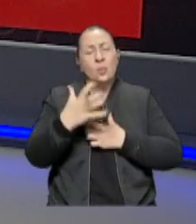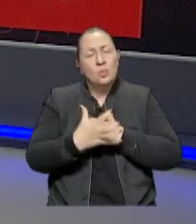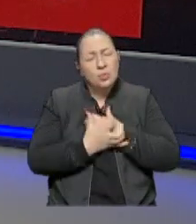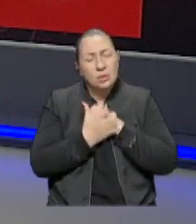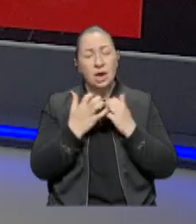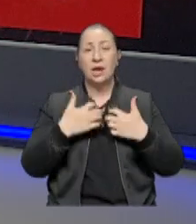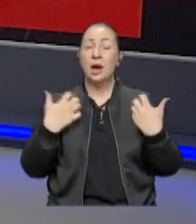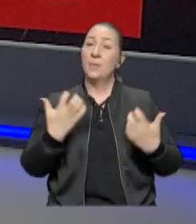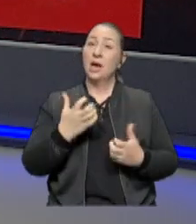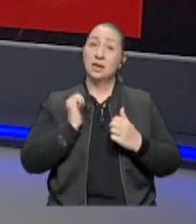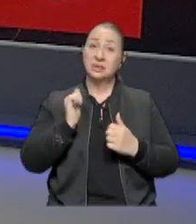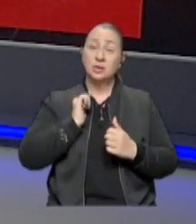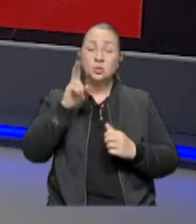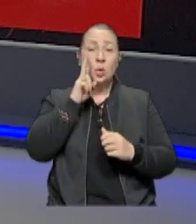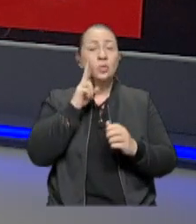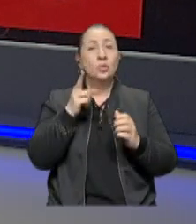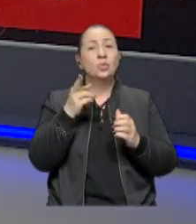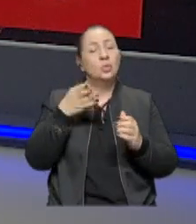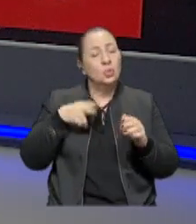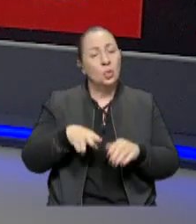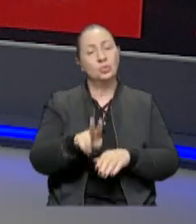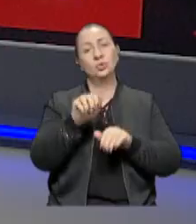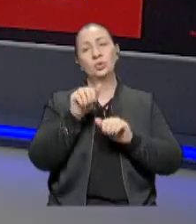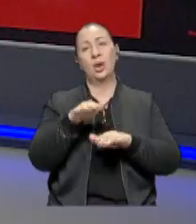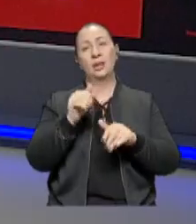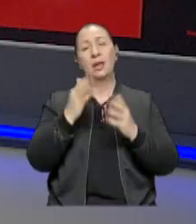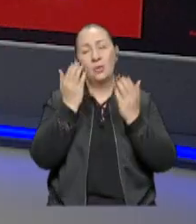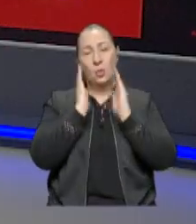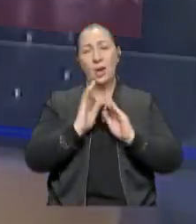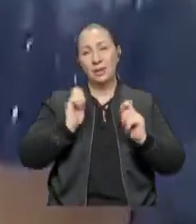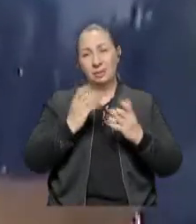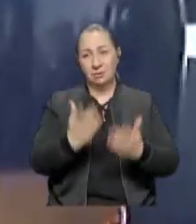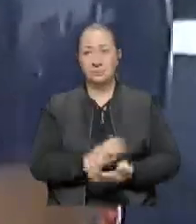kahraman askerler son yolculuklarına uğurlandılar.